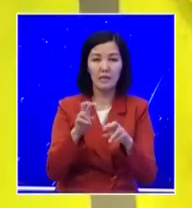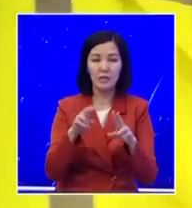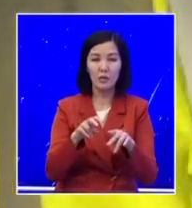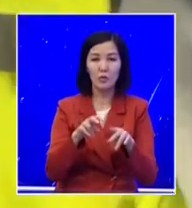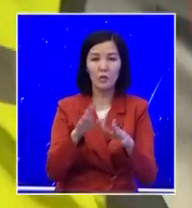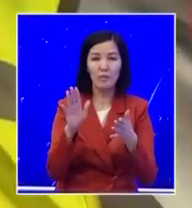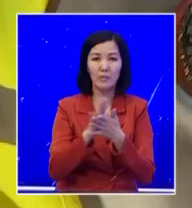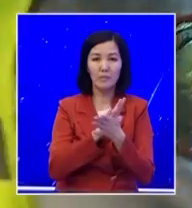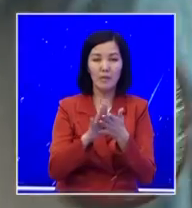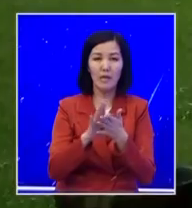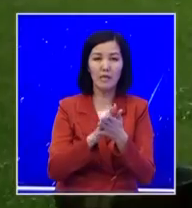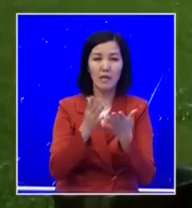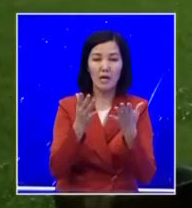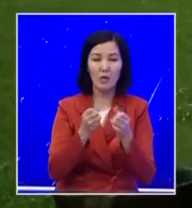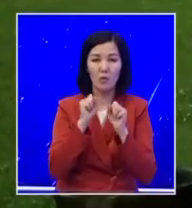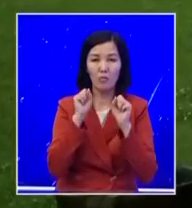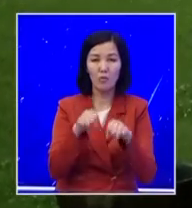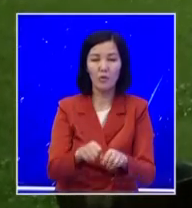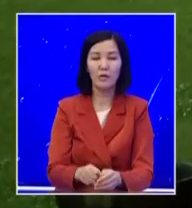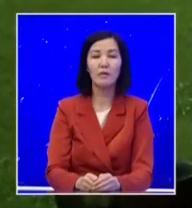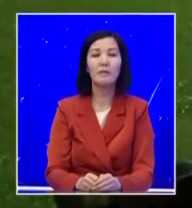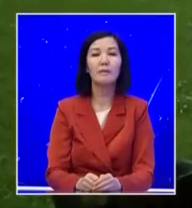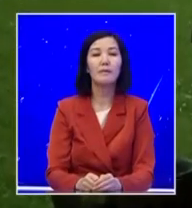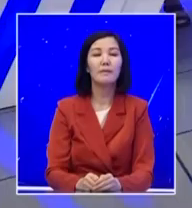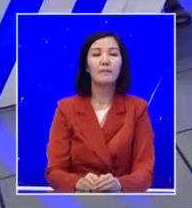Амина Құдайберген, Ғабит Қабдырахман, Жетісу арнасы.